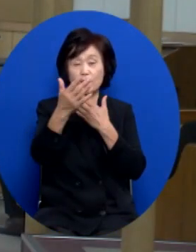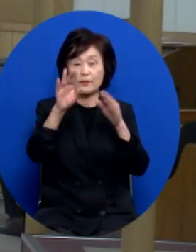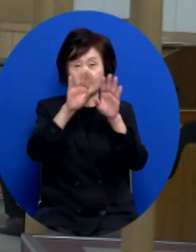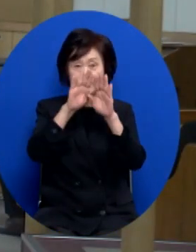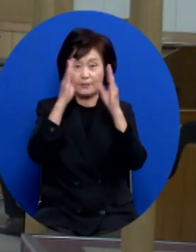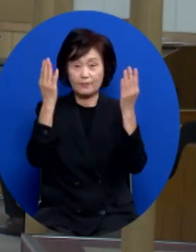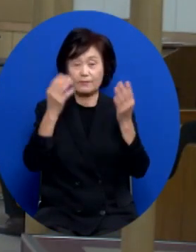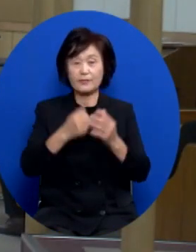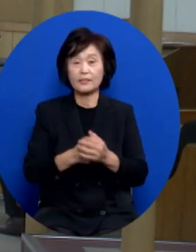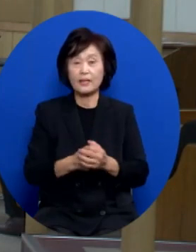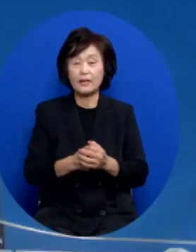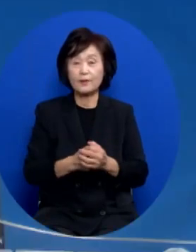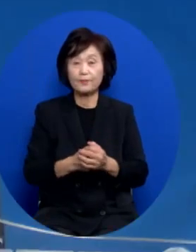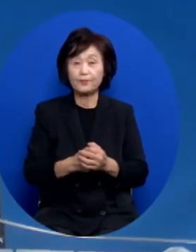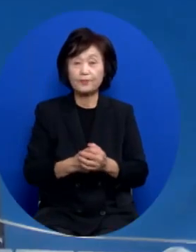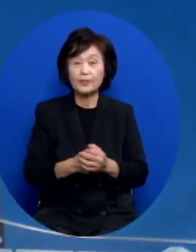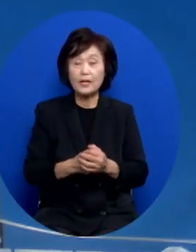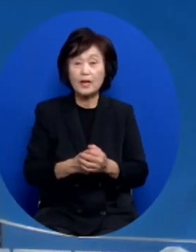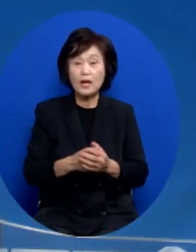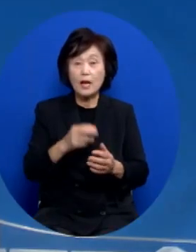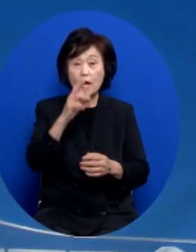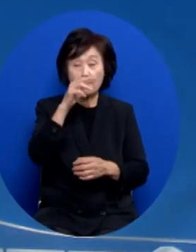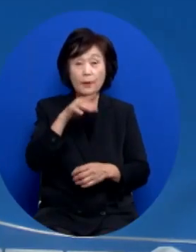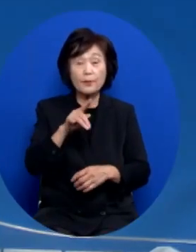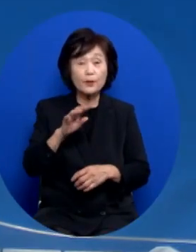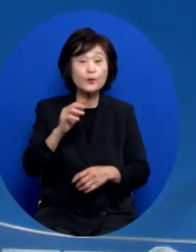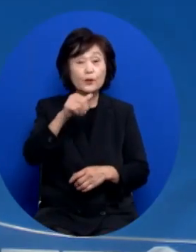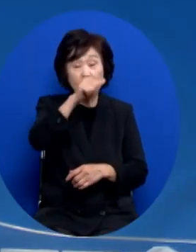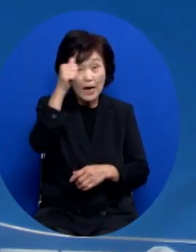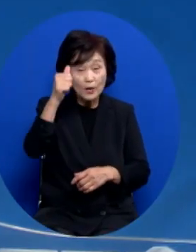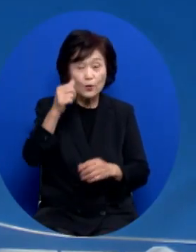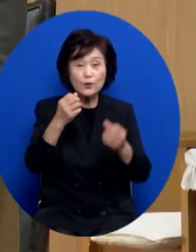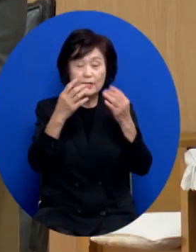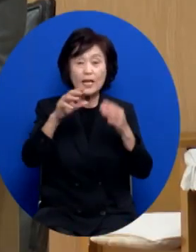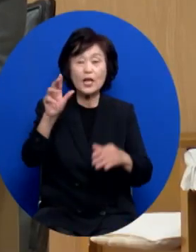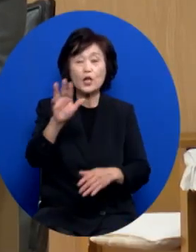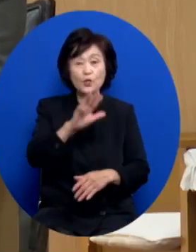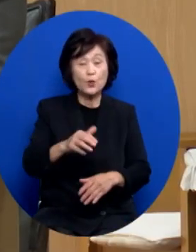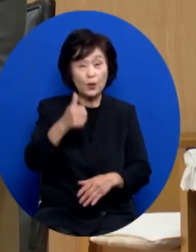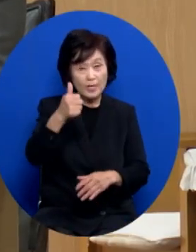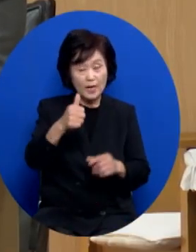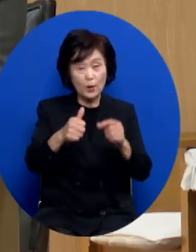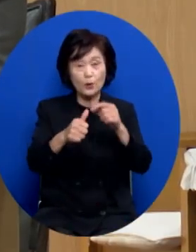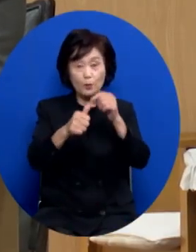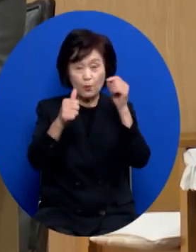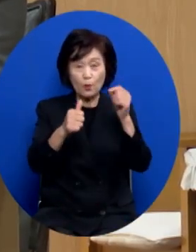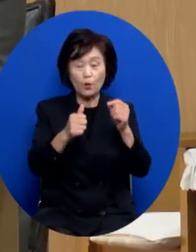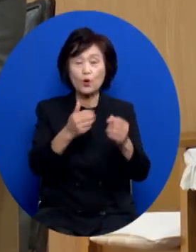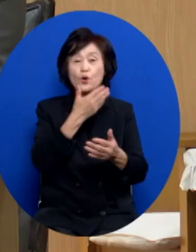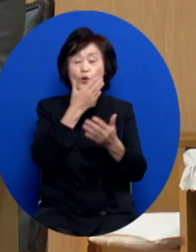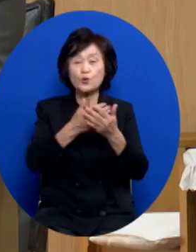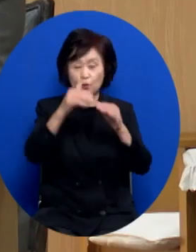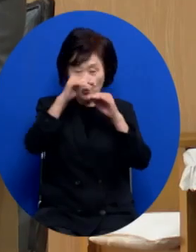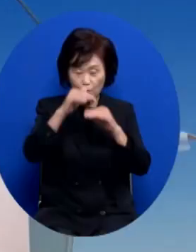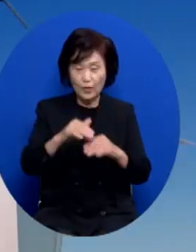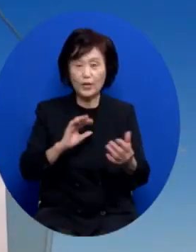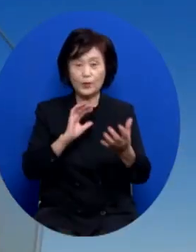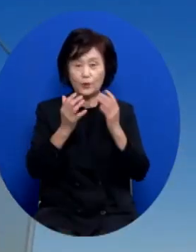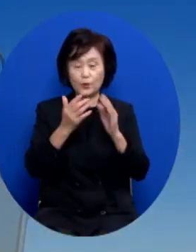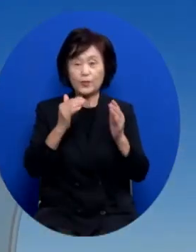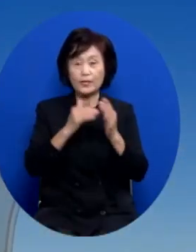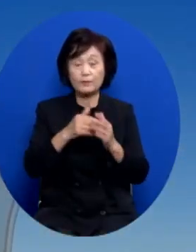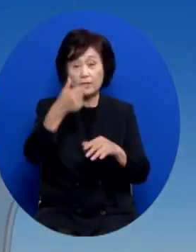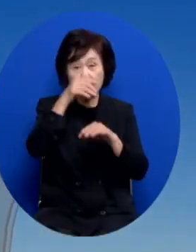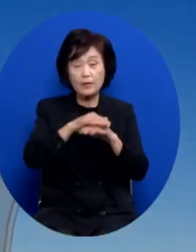개최했습니다 이날 총회에선 박병윤 장로를 신임 회장으로 선출하고 주요 안권 등을 토했습니다